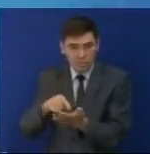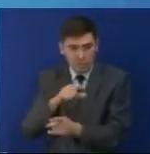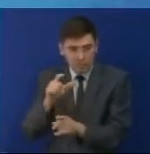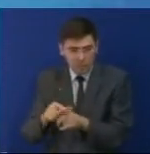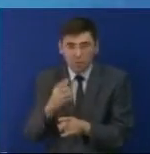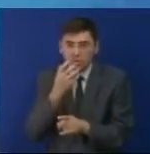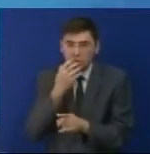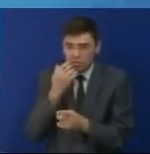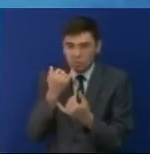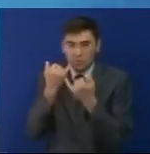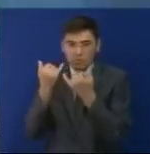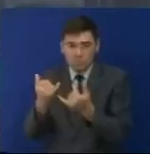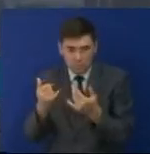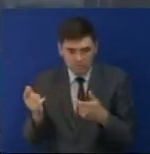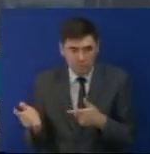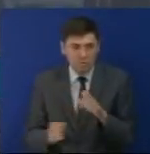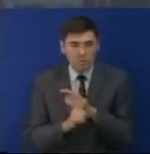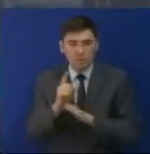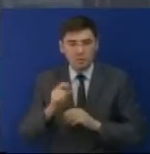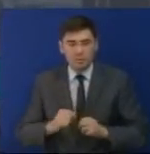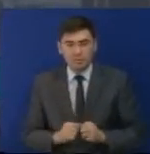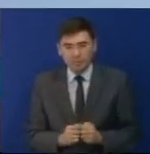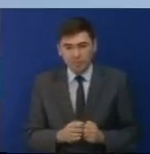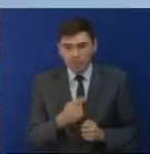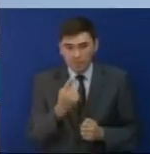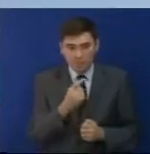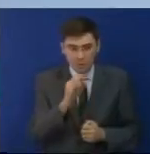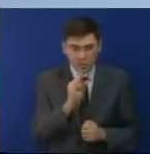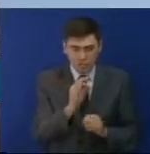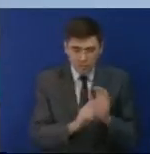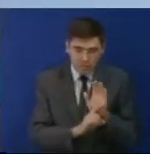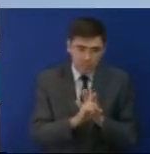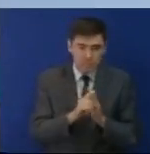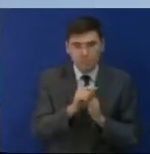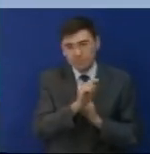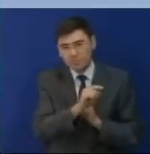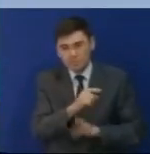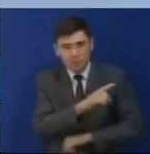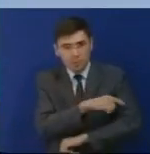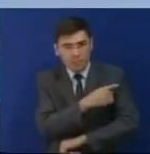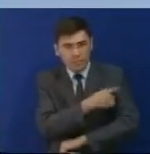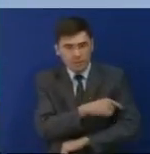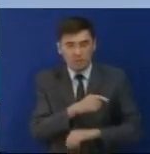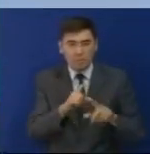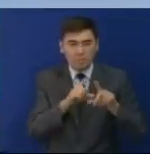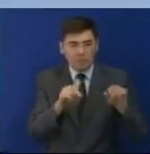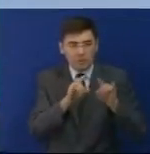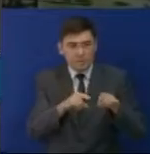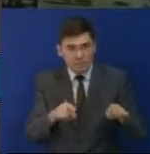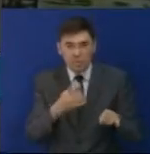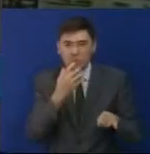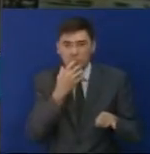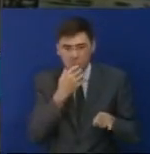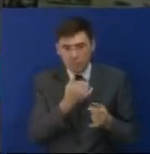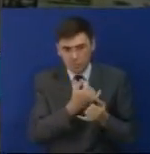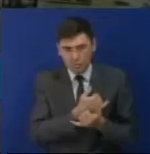жылу беру басталды. Қаламызда 1-ші қазаннан бастап аурухана мектеп балабақшаларға жылу берілді. Сондай-ақ дайындық құжаты бар